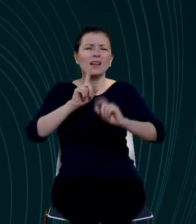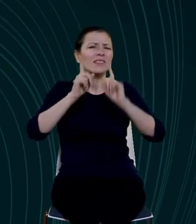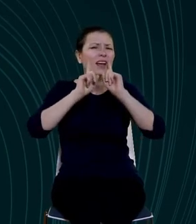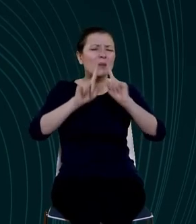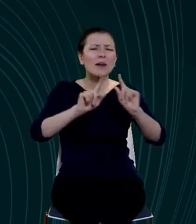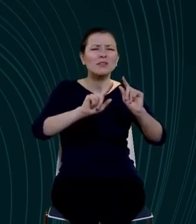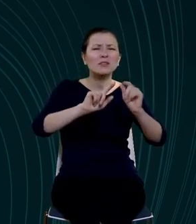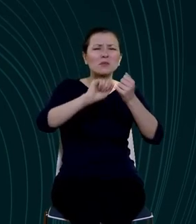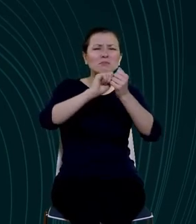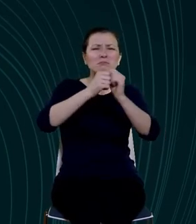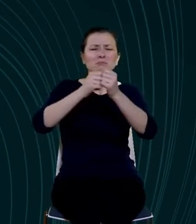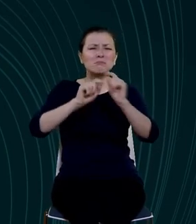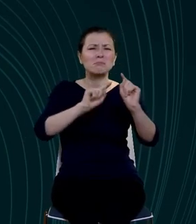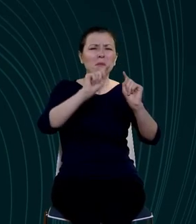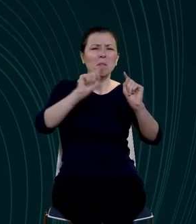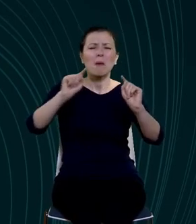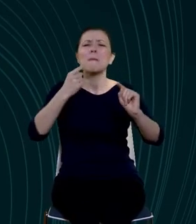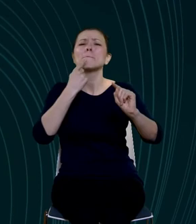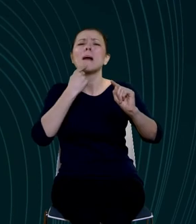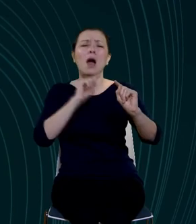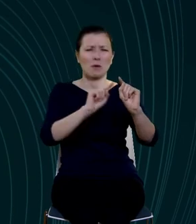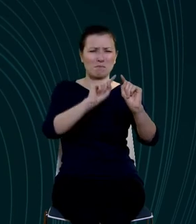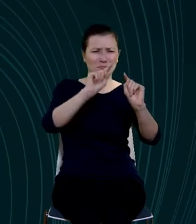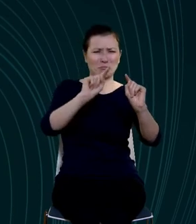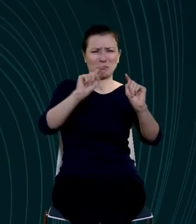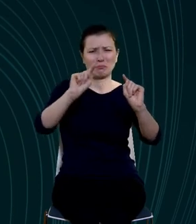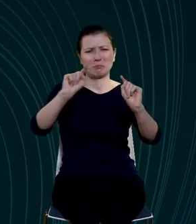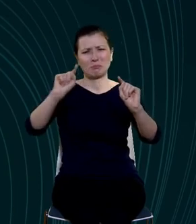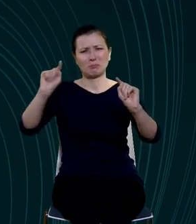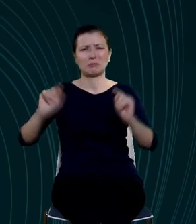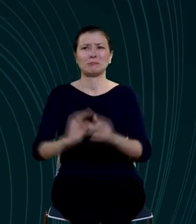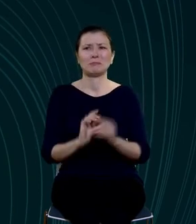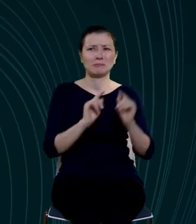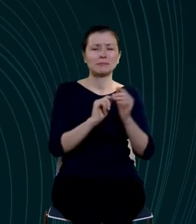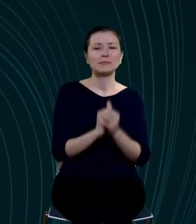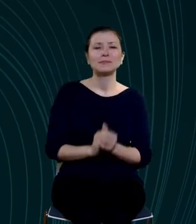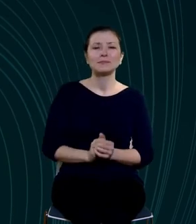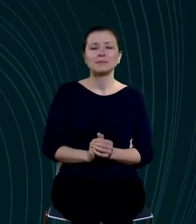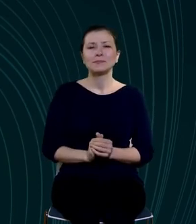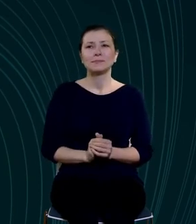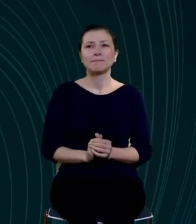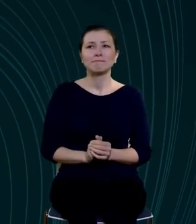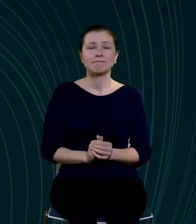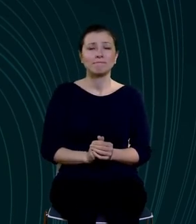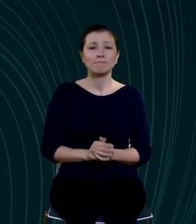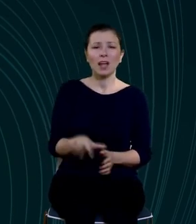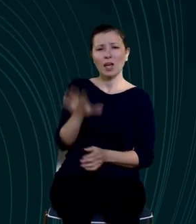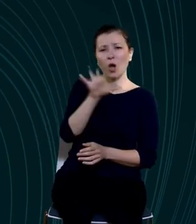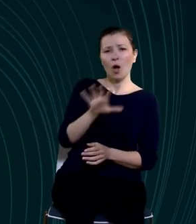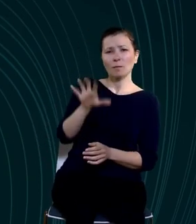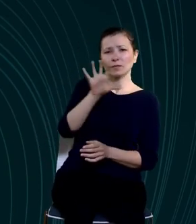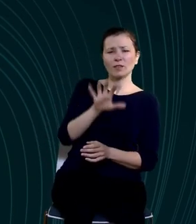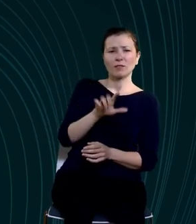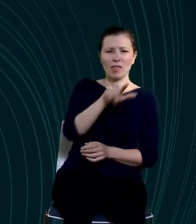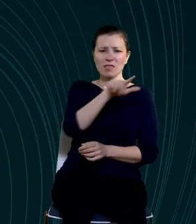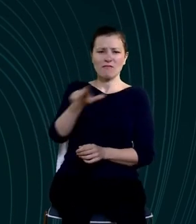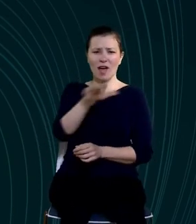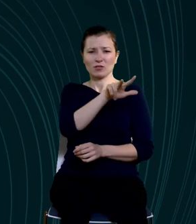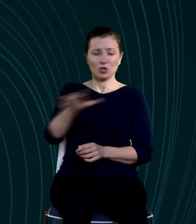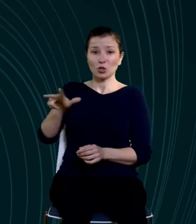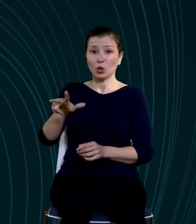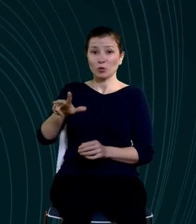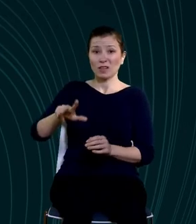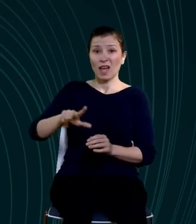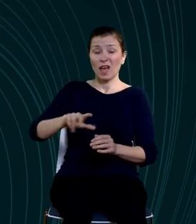naprawdę niewielkie. Z obserwacji takich 2-3-tygodniowych, co ważne